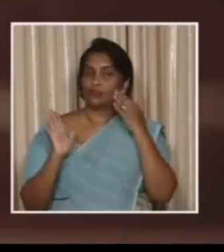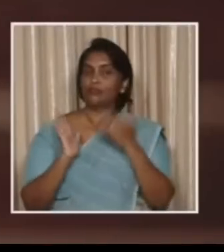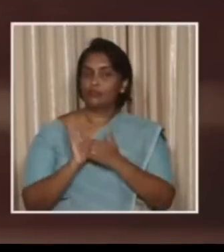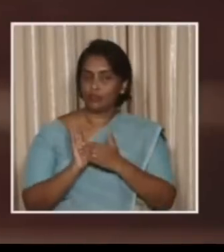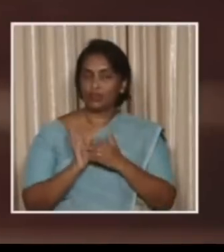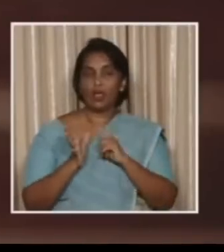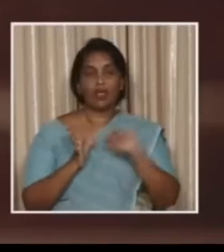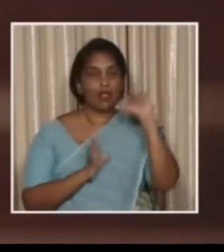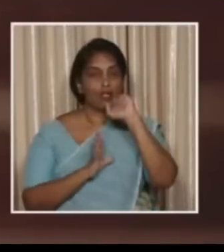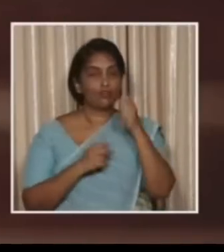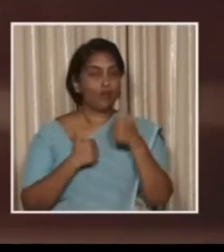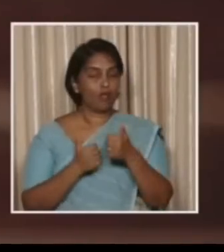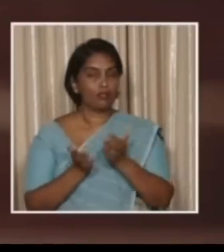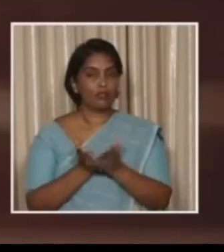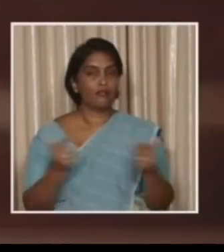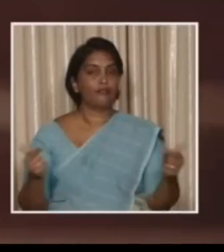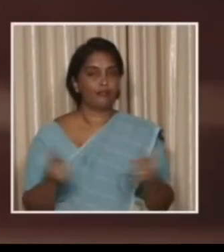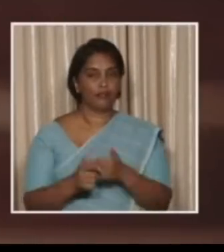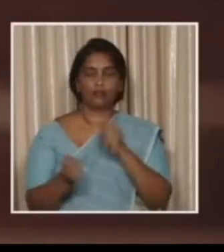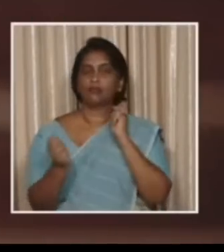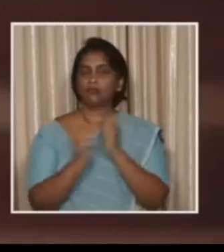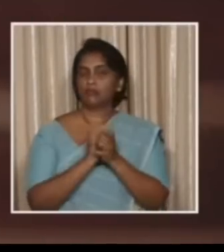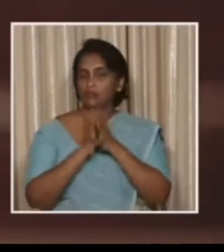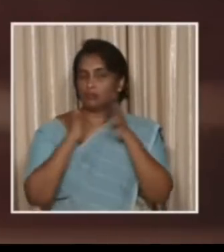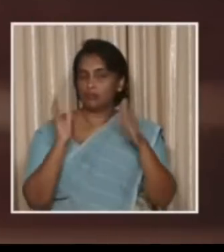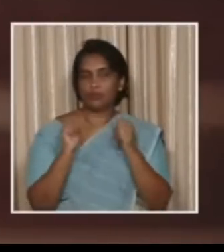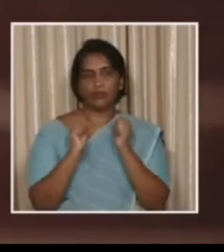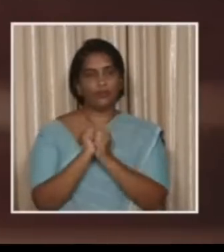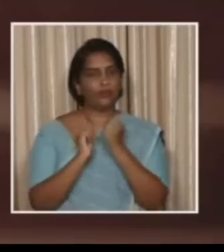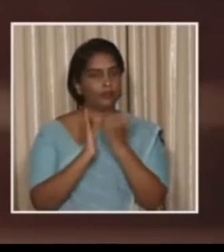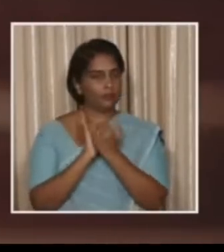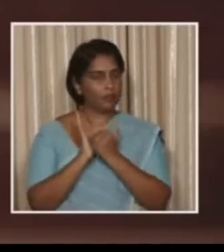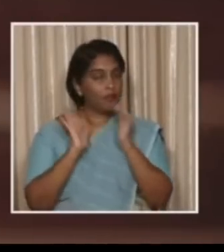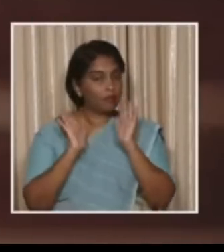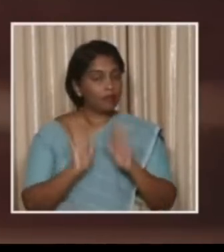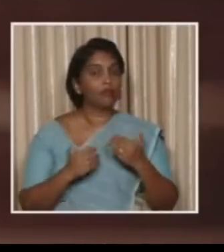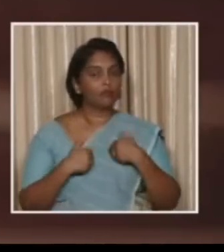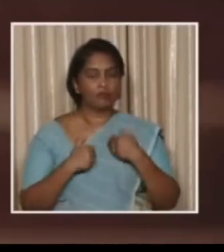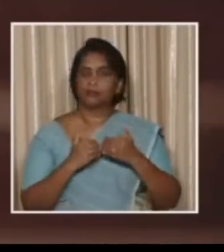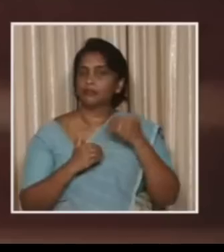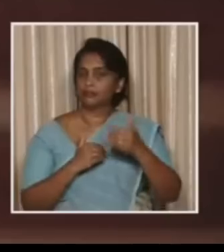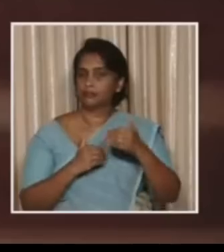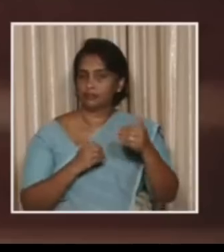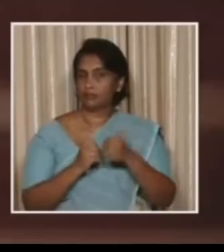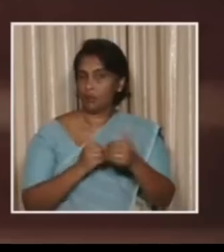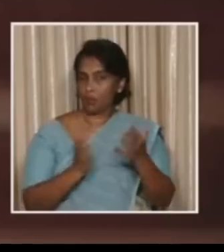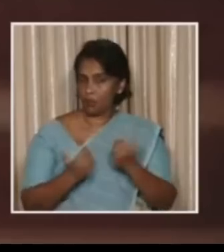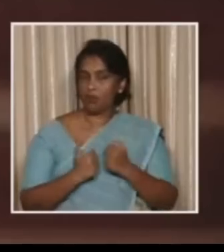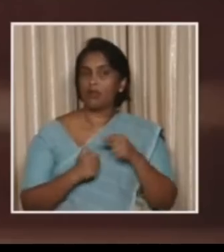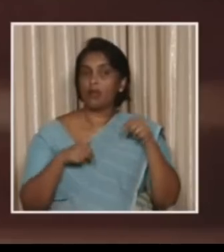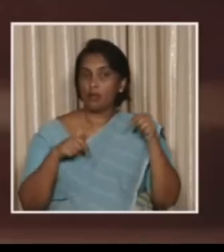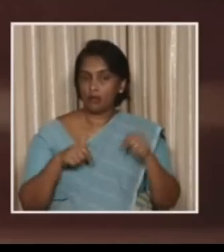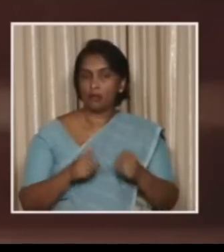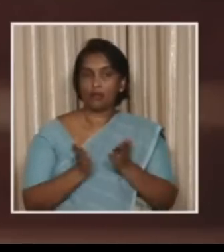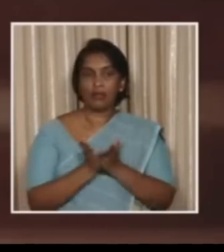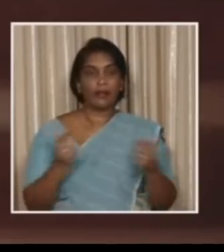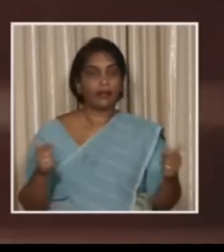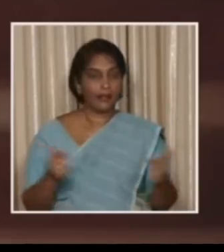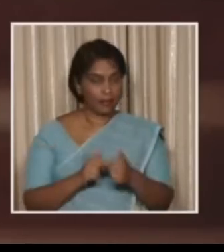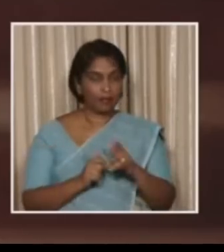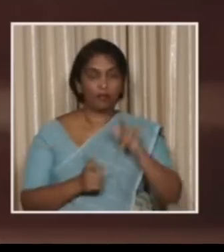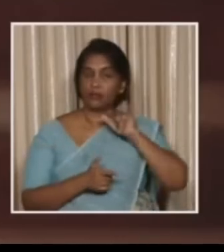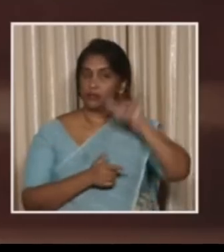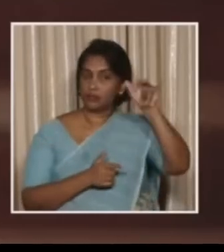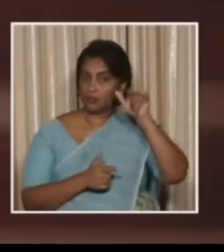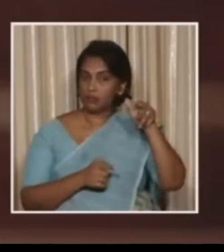மக்கள் ஆணை கிடைக்கும், எந்த ஒரு தரப்பினருடனும் இணைந்து பணியாற்ற தாம் தயாராகவே உள்ளதாக ஐக்கிய மக்கள் சக்தியின் நாடாளுமன்ற உறுப்பினர்